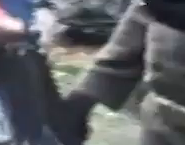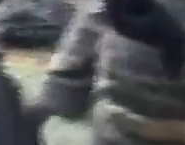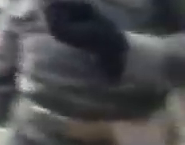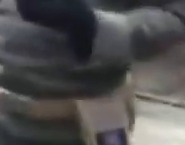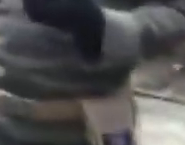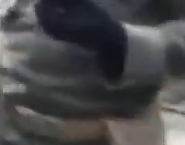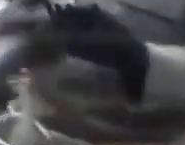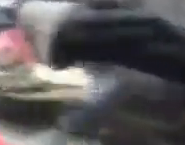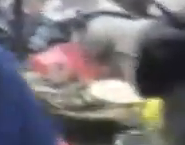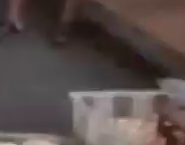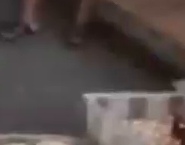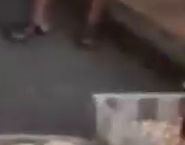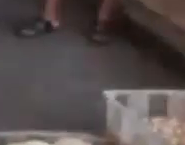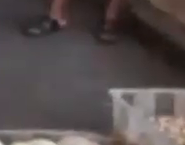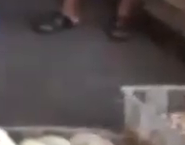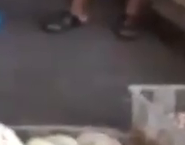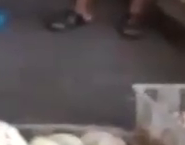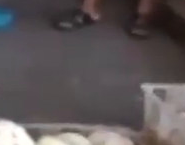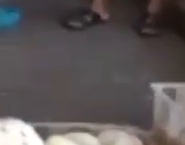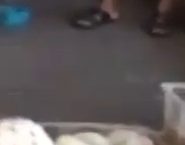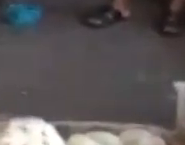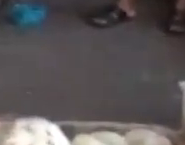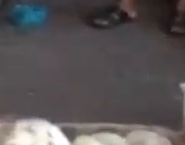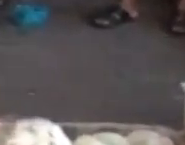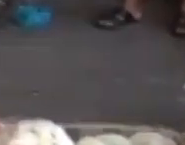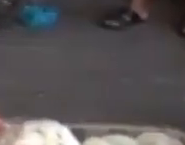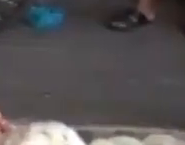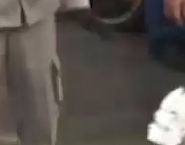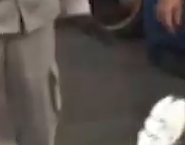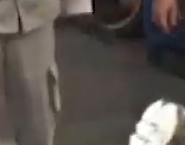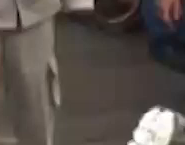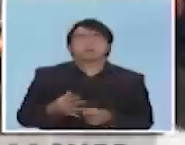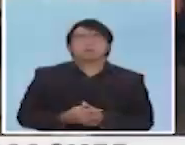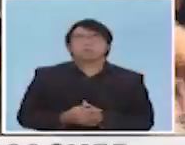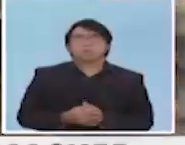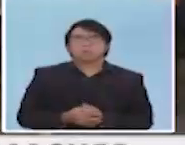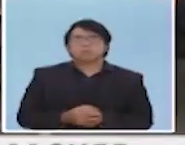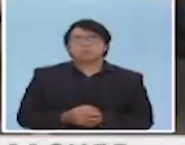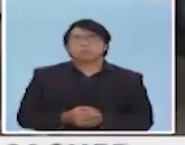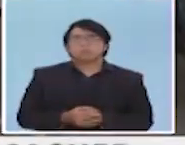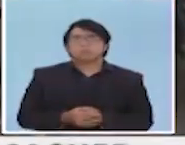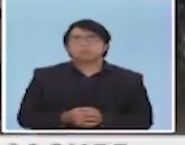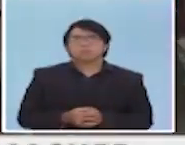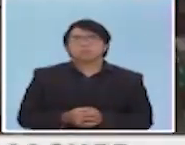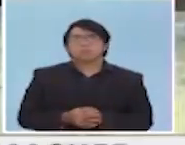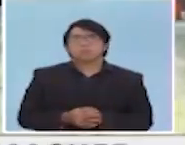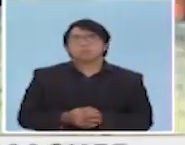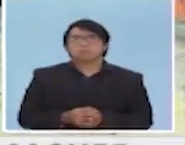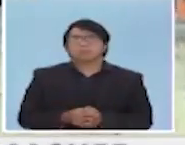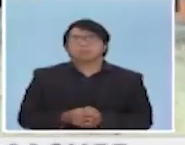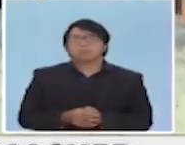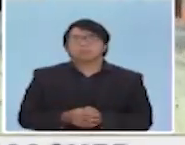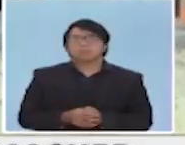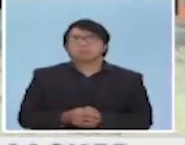tersinggung akibat tindakan petugas yang teriak-teriak saat razia masker hingga menolak dibawa petugas. Ya mestinya sebelumnya dikasih